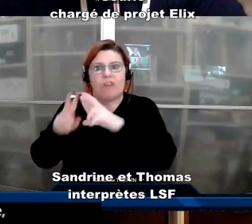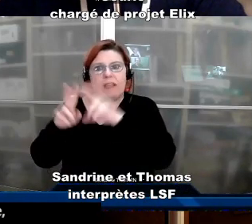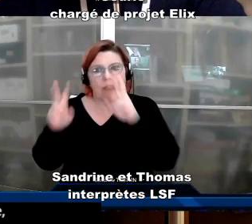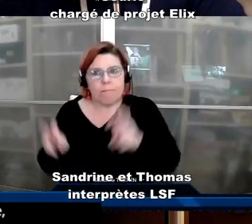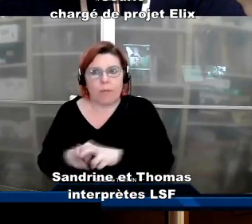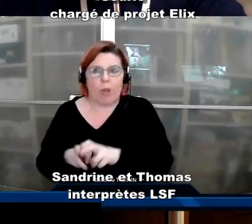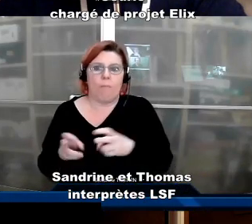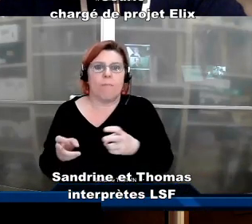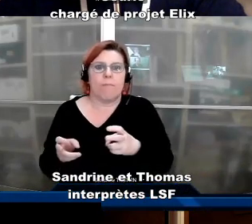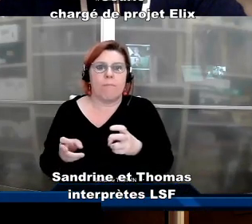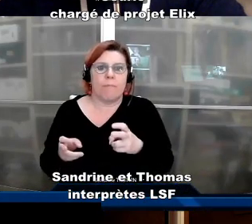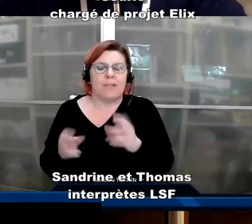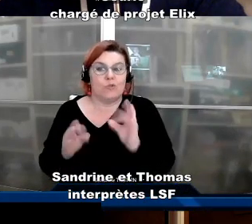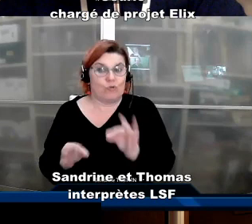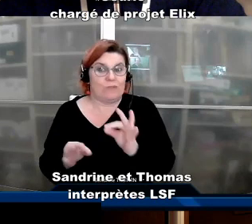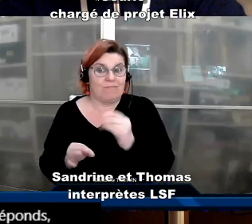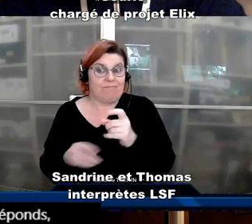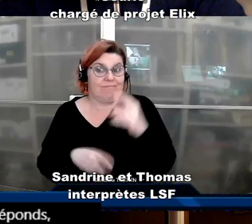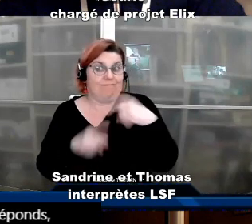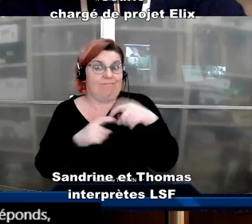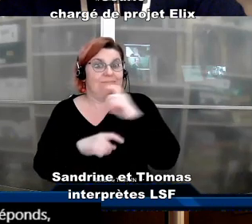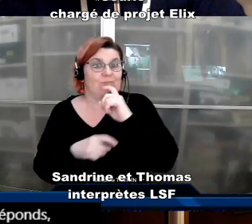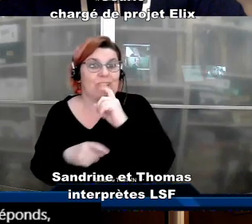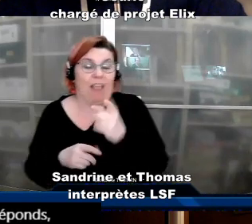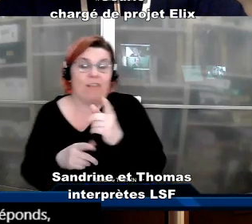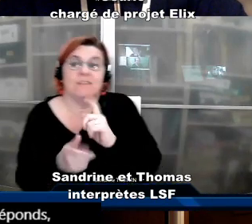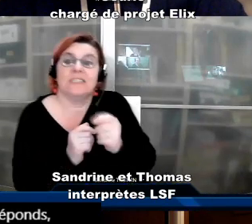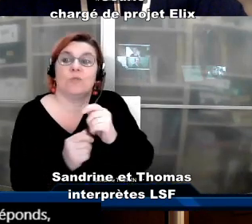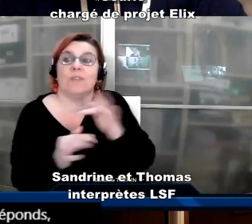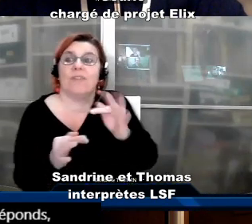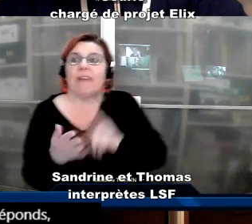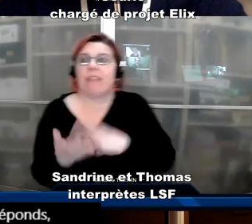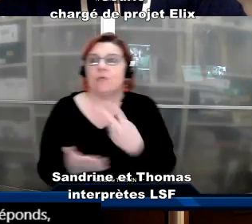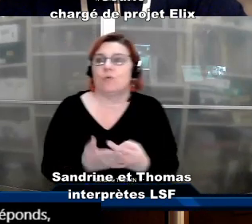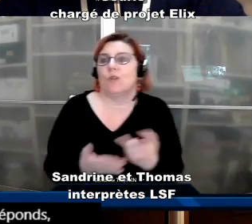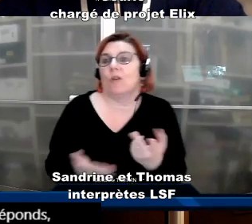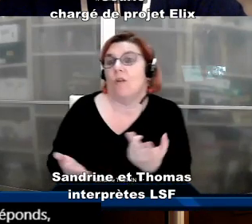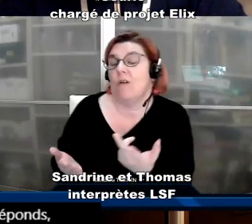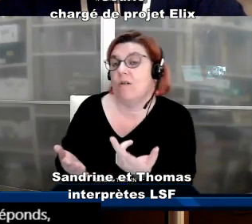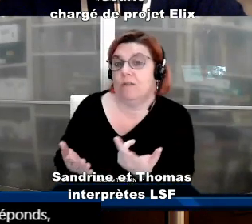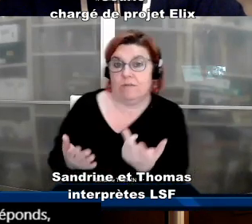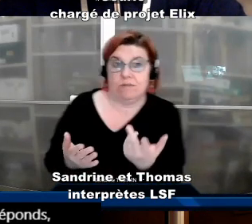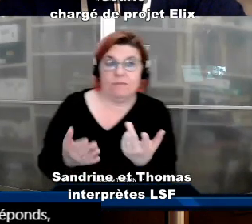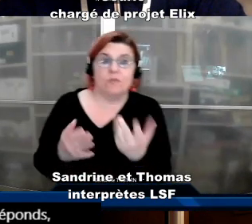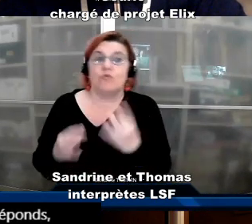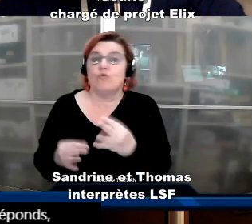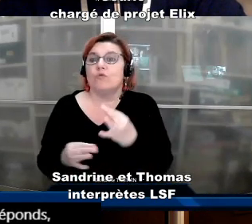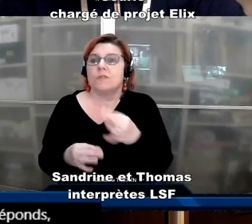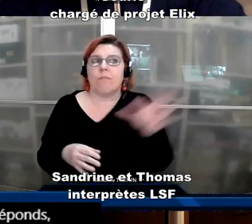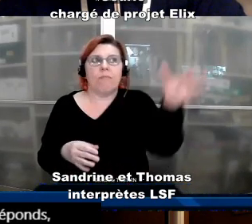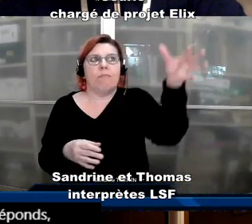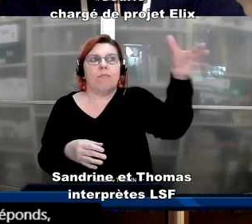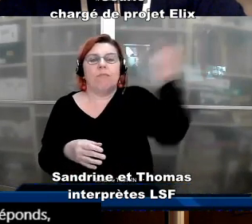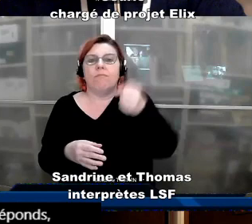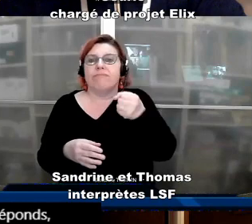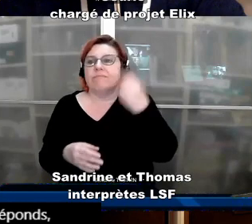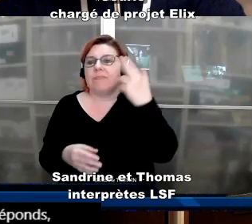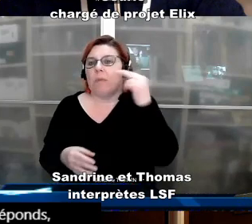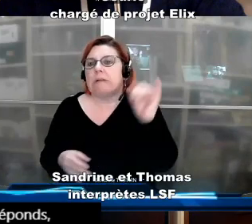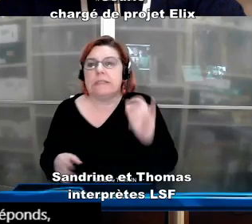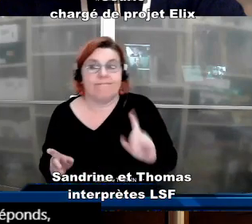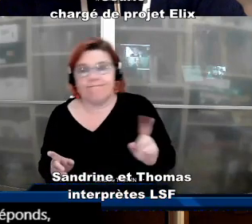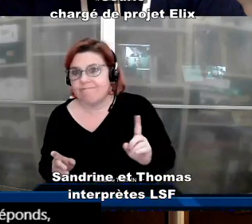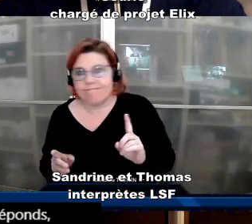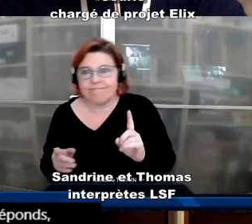interprète. J'en parlais tout à l'heure quand on parlait des traducteurs, où effectivement, on va pas prendre n'importe qui